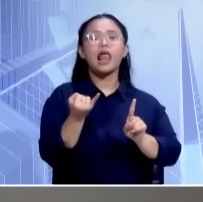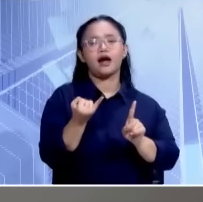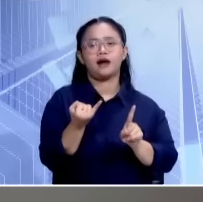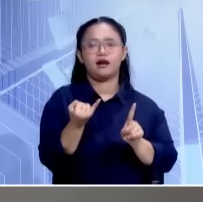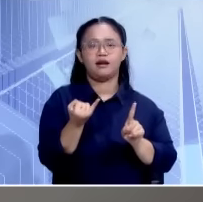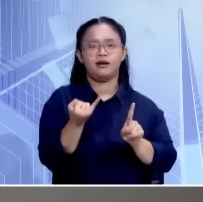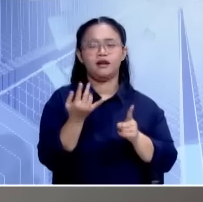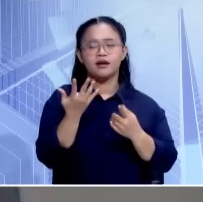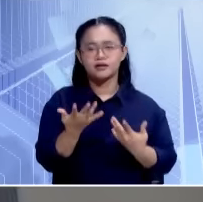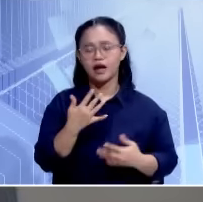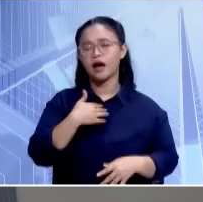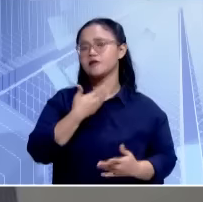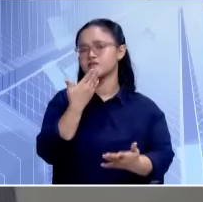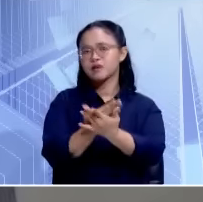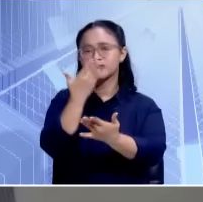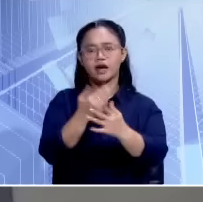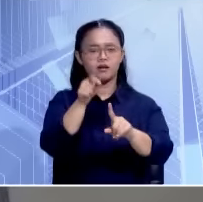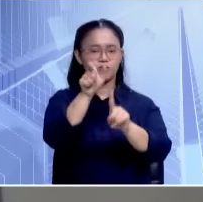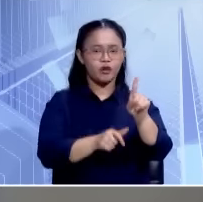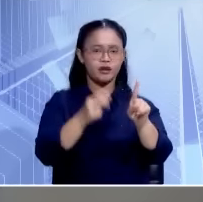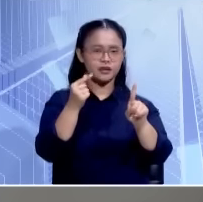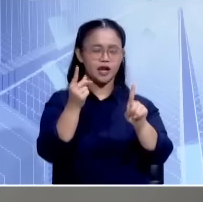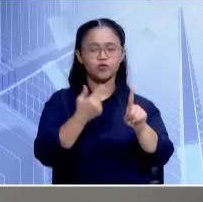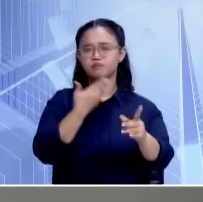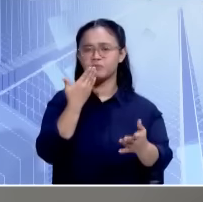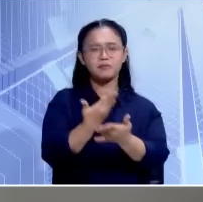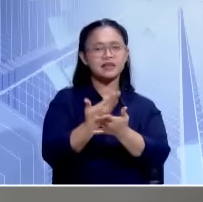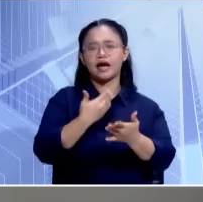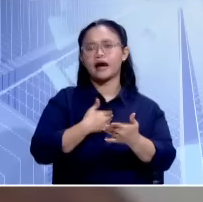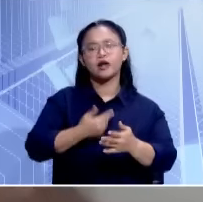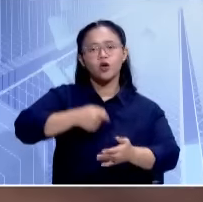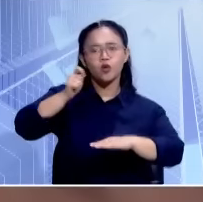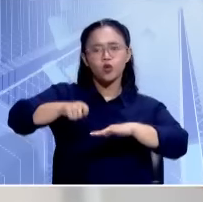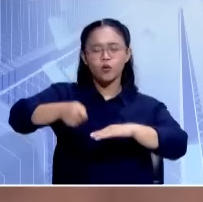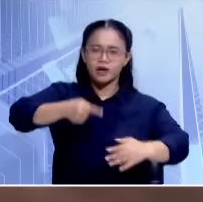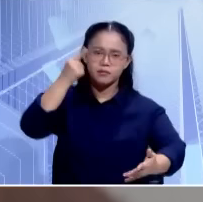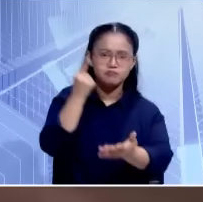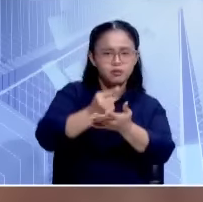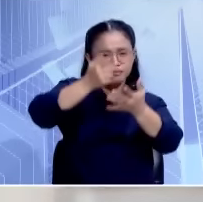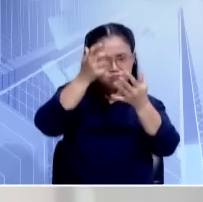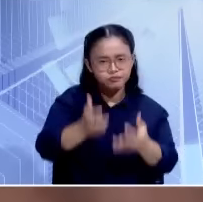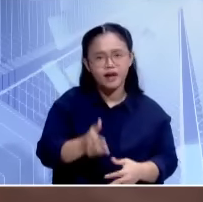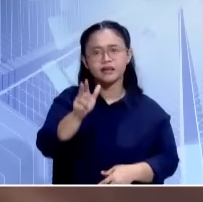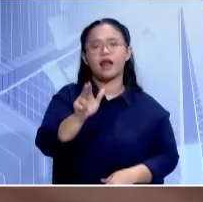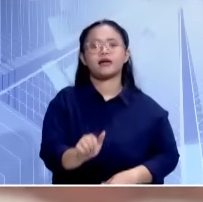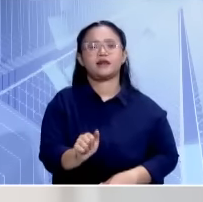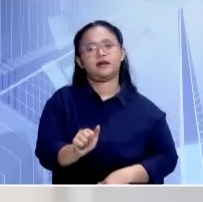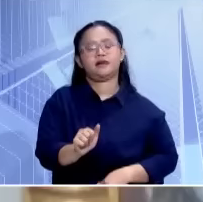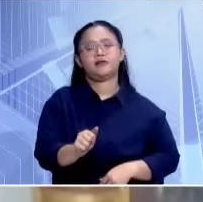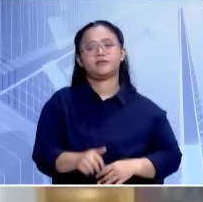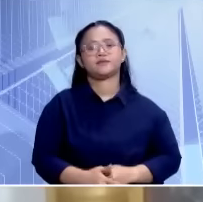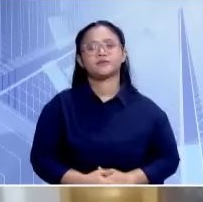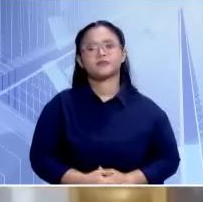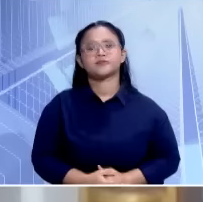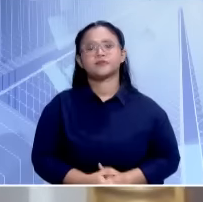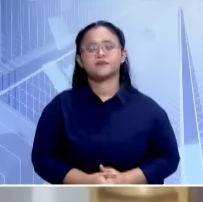Kini keluarga meminta Ronald Tanur bisa diberi hukuman yang seberat-beratnya. Tim Liputan iNews melaporkan.